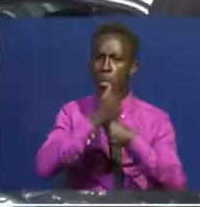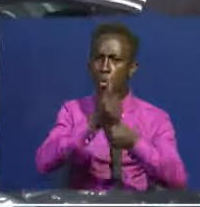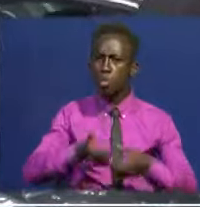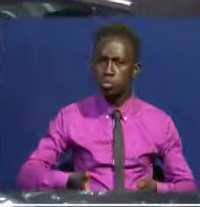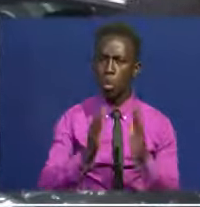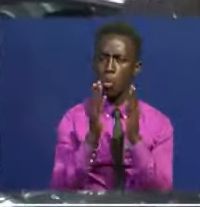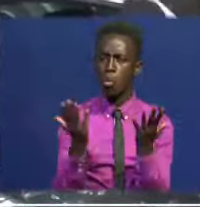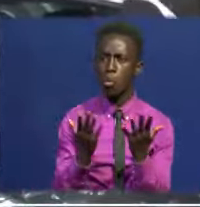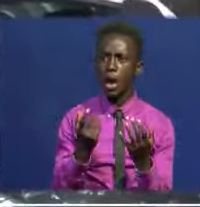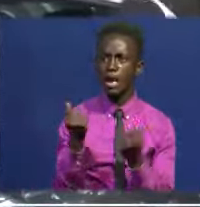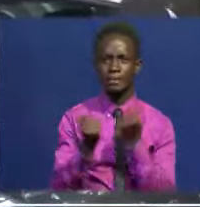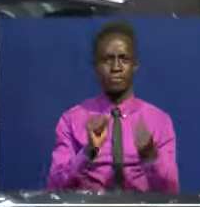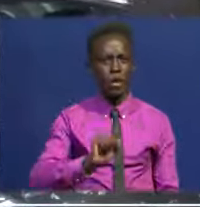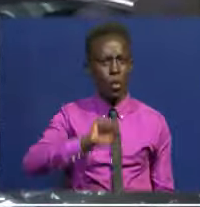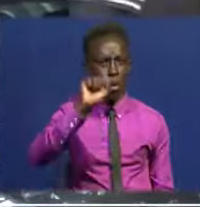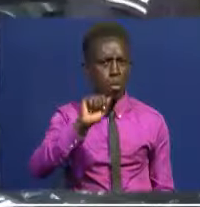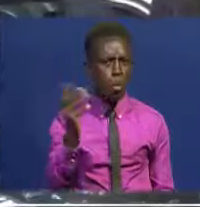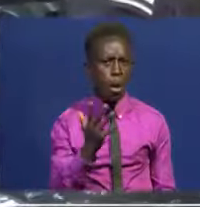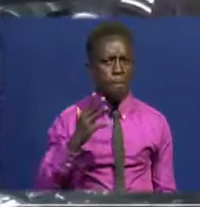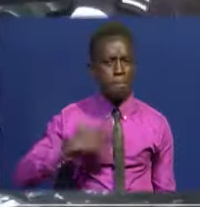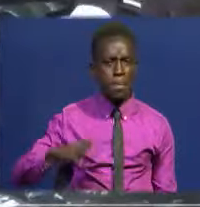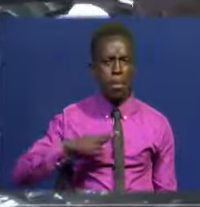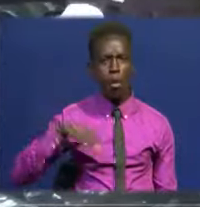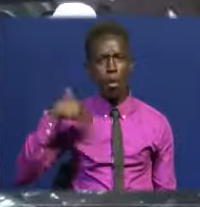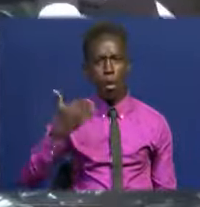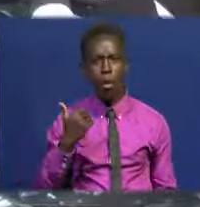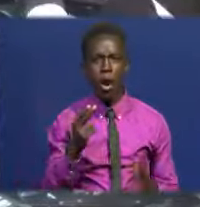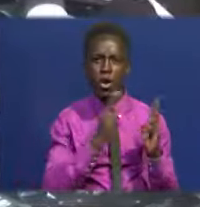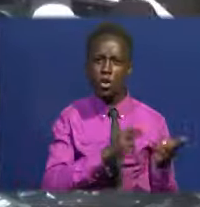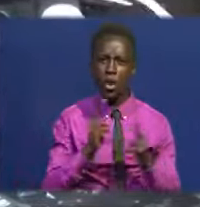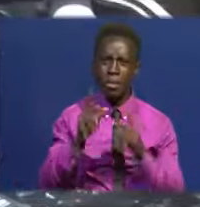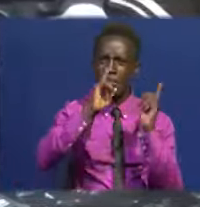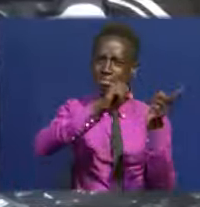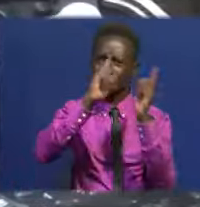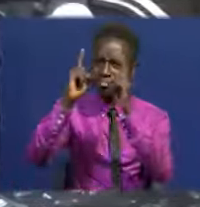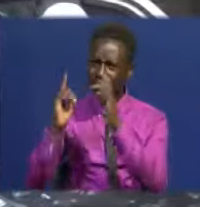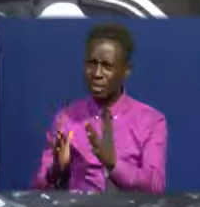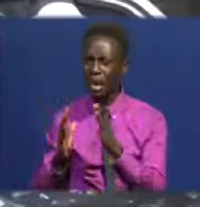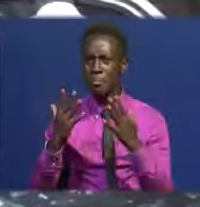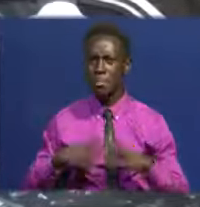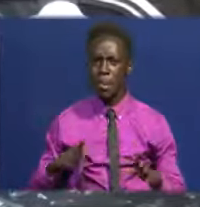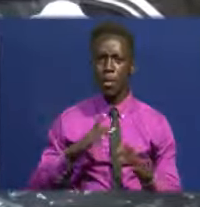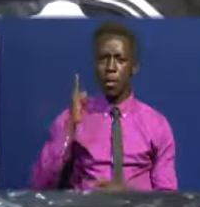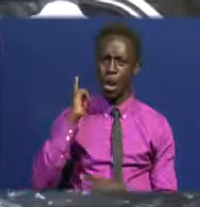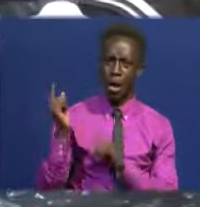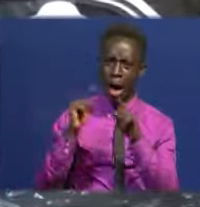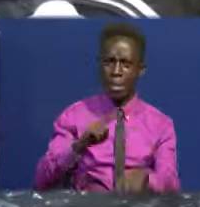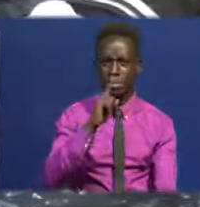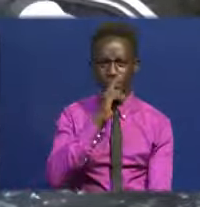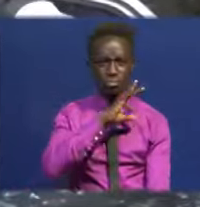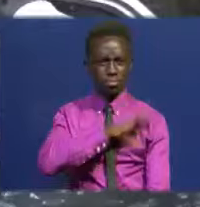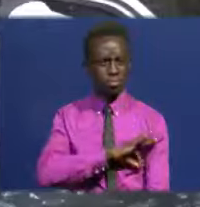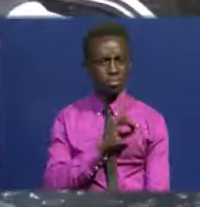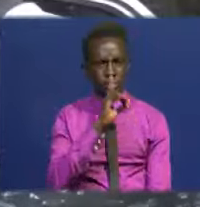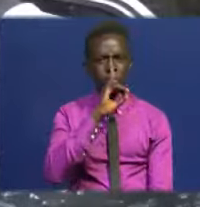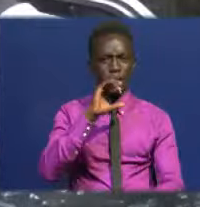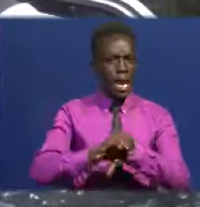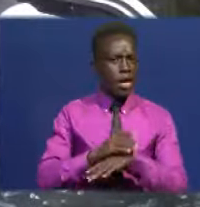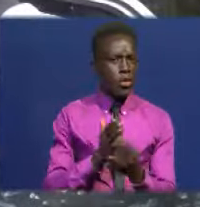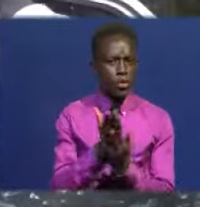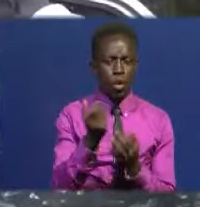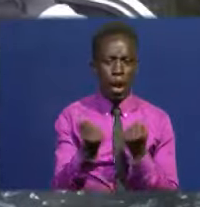mojawapo ya maeneo ambayo wakazi ama mahustlers wanapata riziki yao kwa kuosha magari na